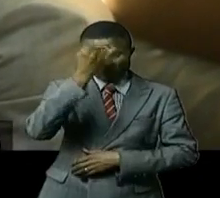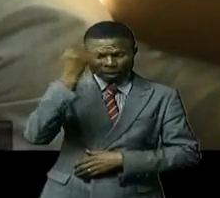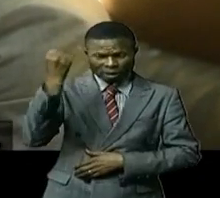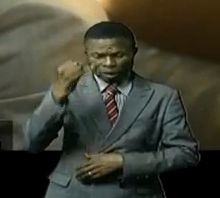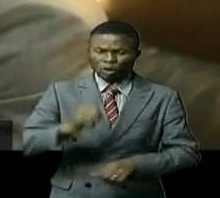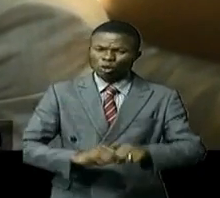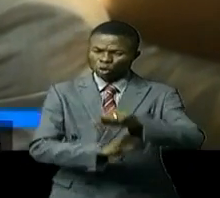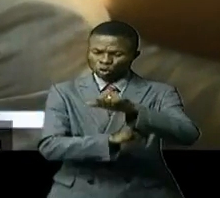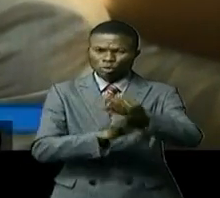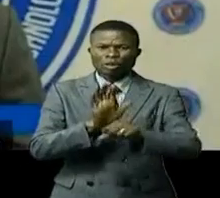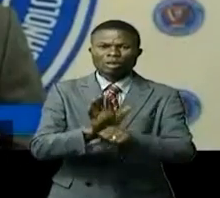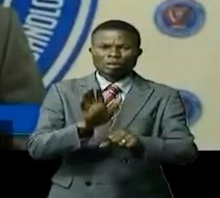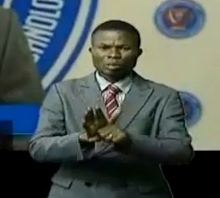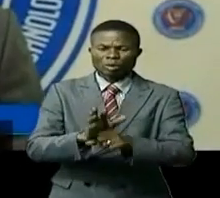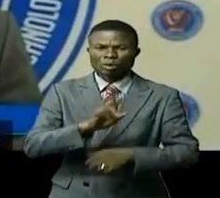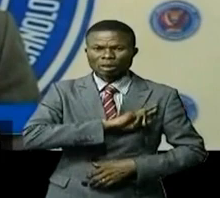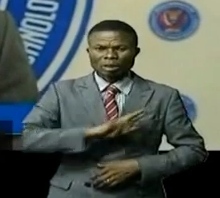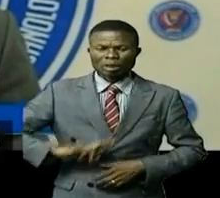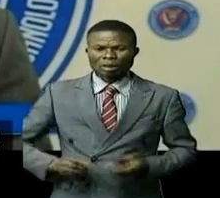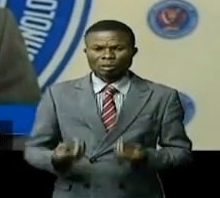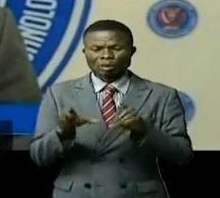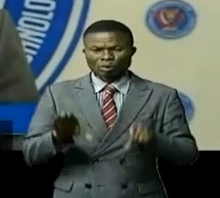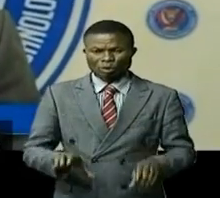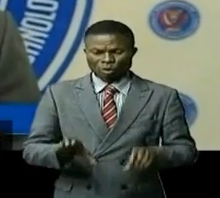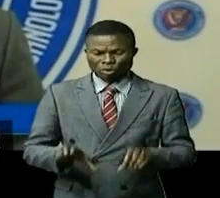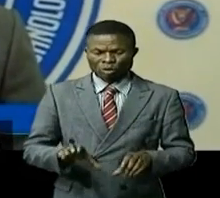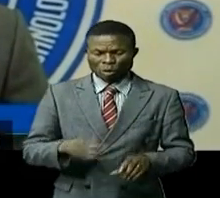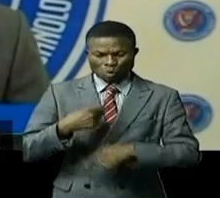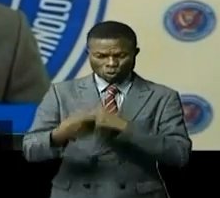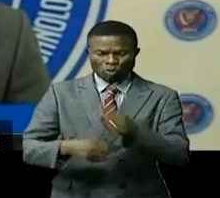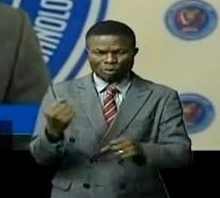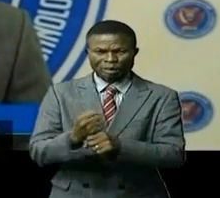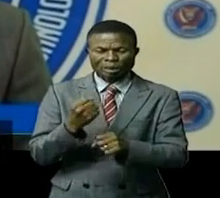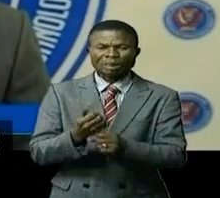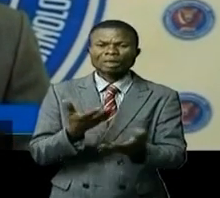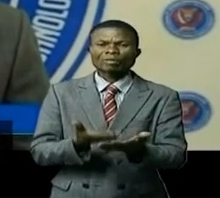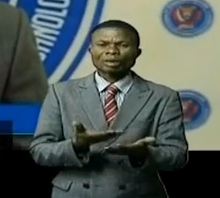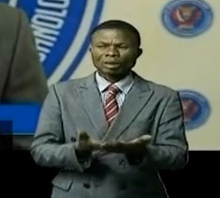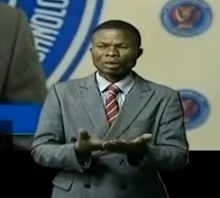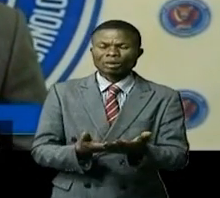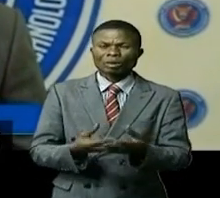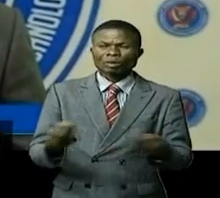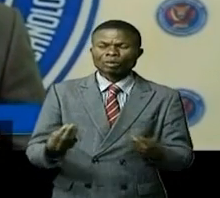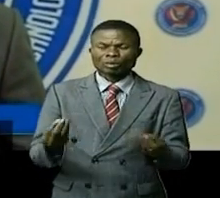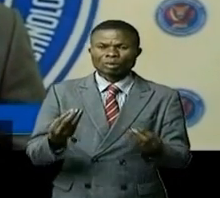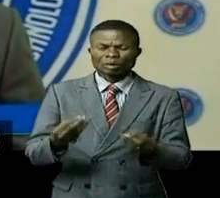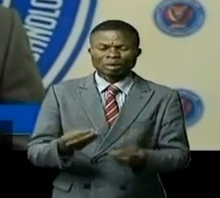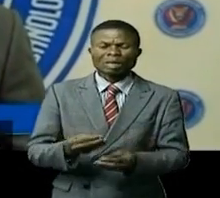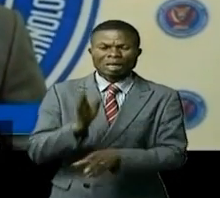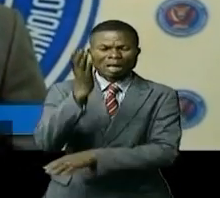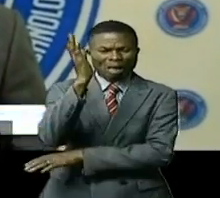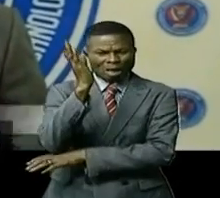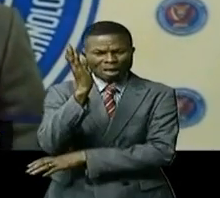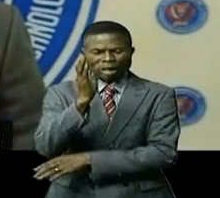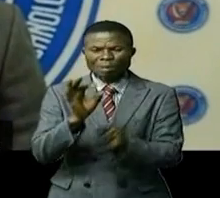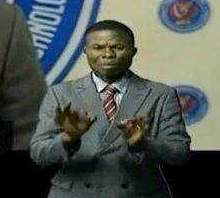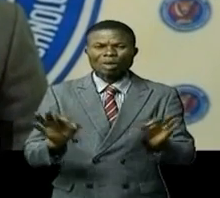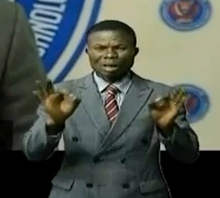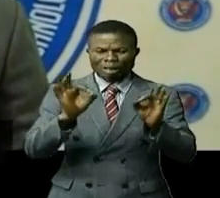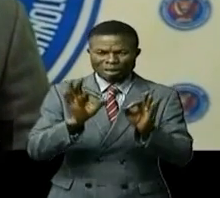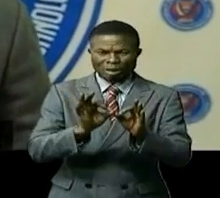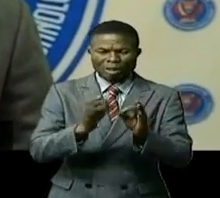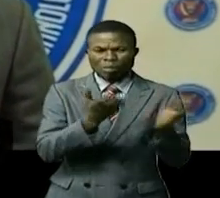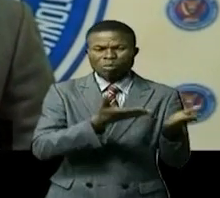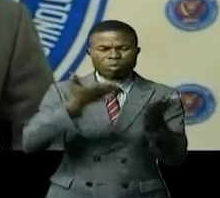main à remettre en fonction ces plantes aussi en vue d'une possible